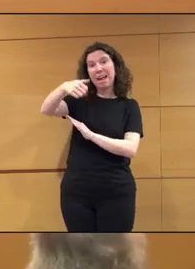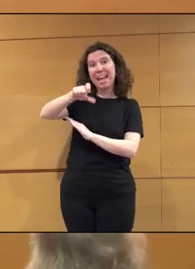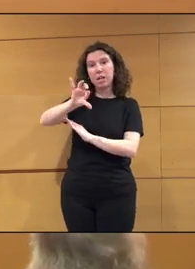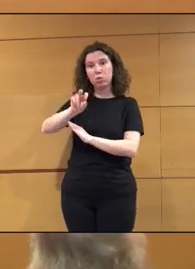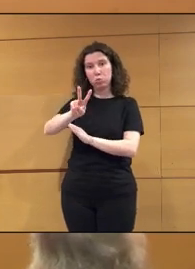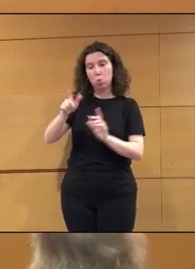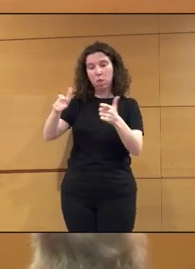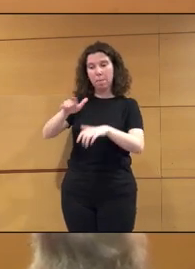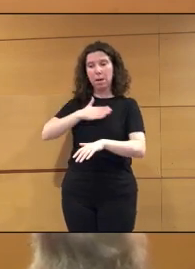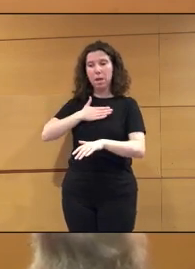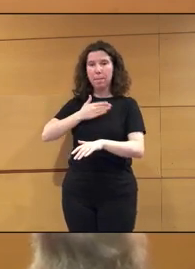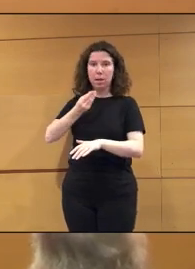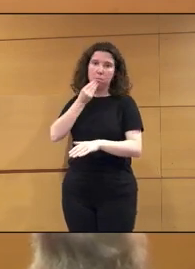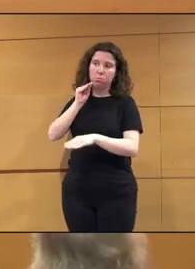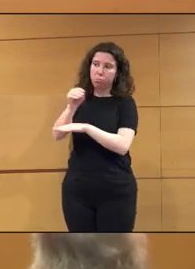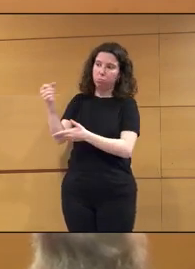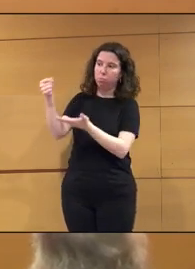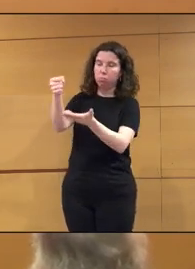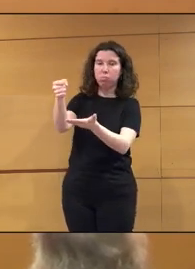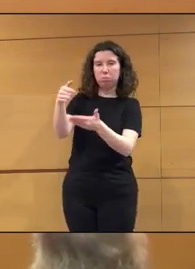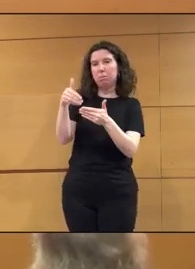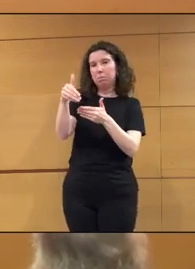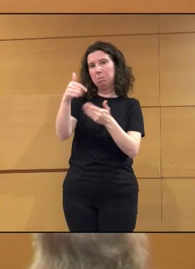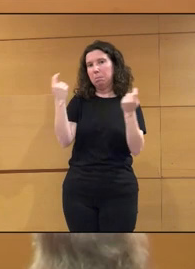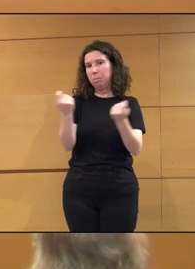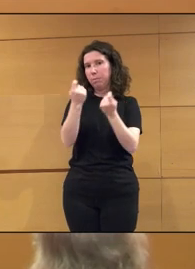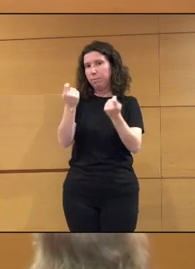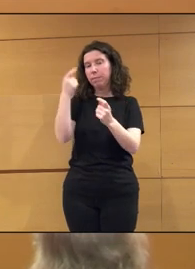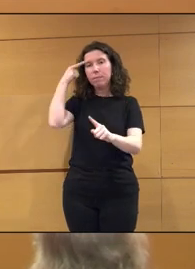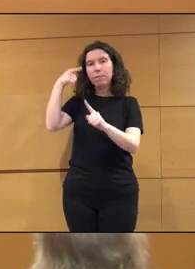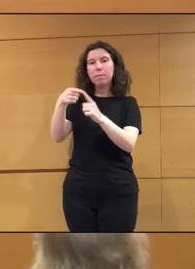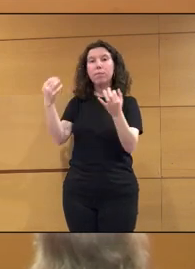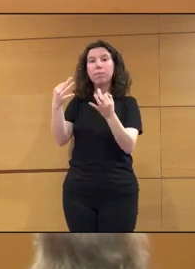per treballar una mica més en el que diem